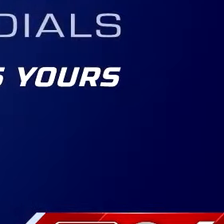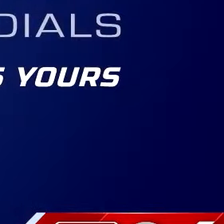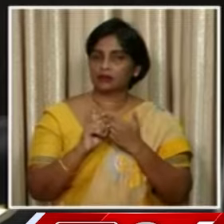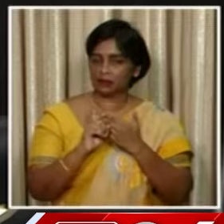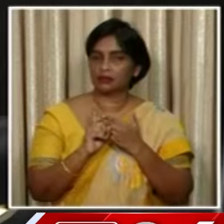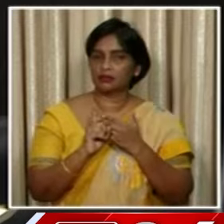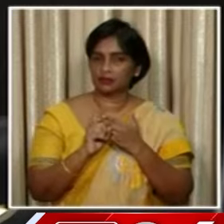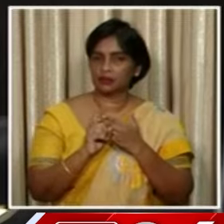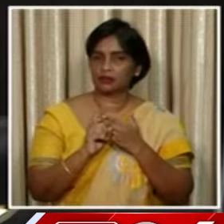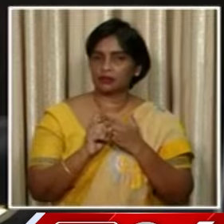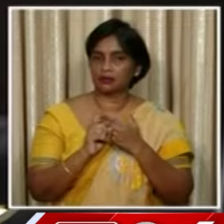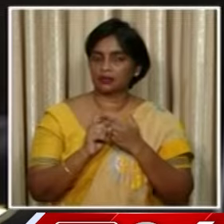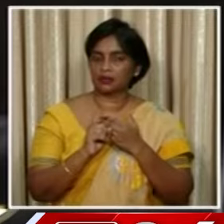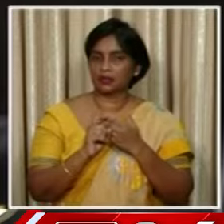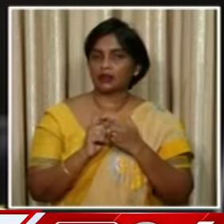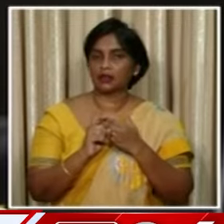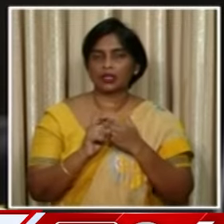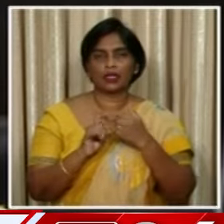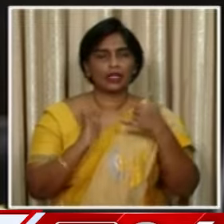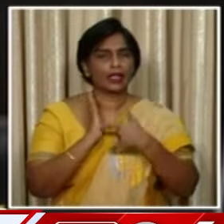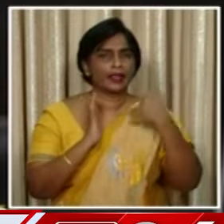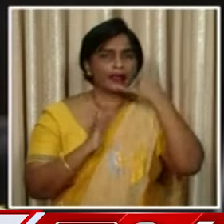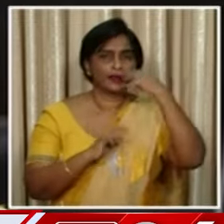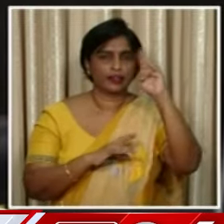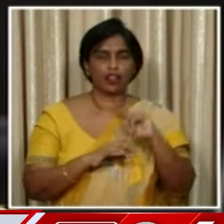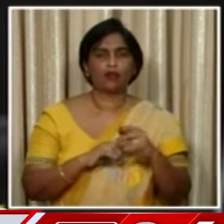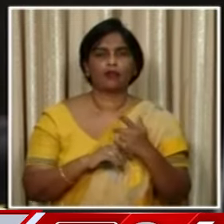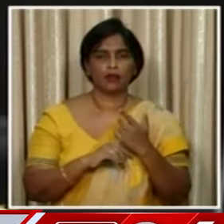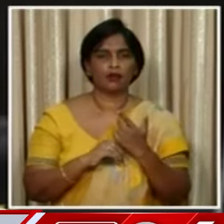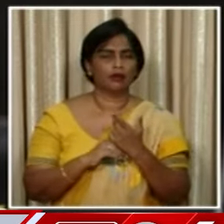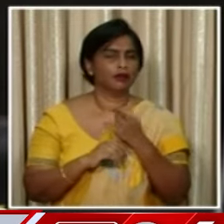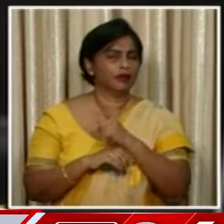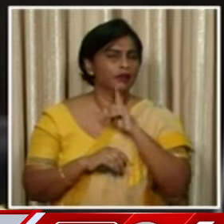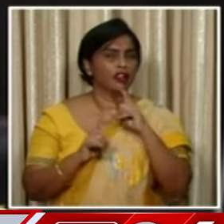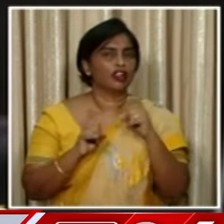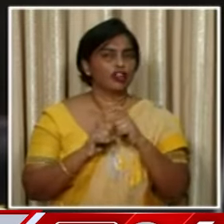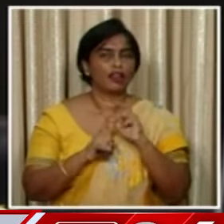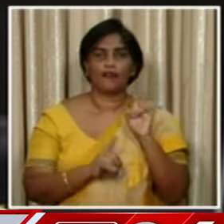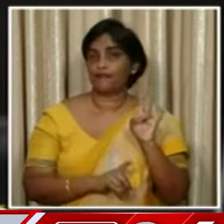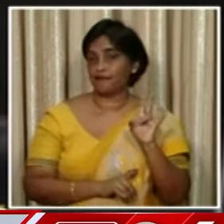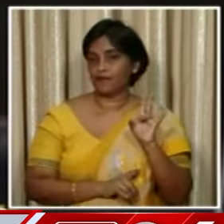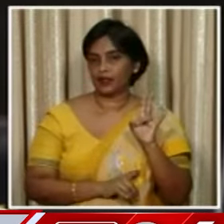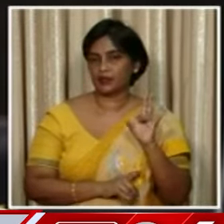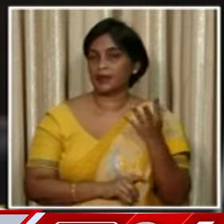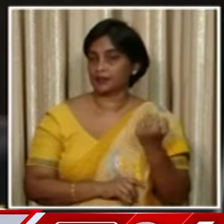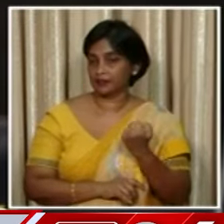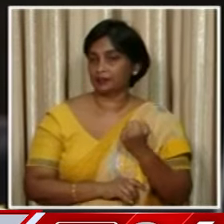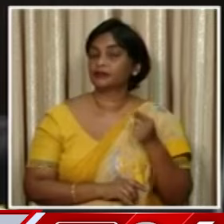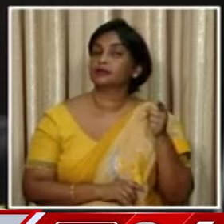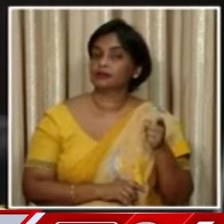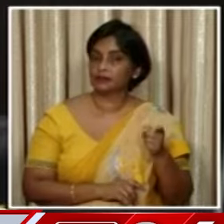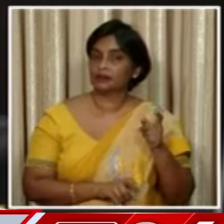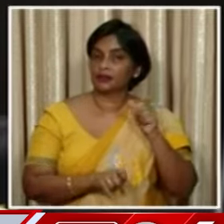කියලා. මේ ටෙලිකොම් එකෙන් ඩොලරකට දුන්නා, දැන් ඩොලර් 25ක් ගන්නවා. මේකට